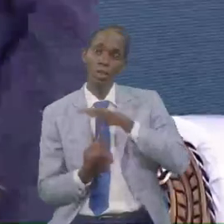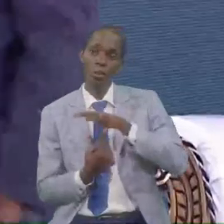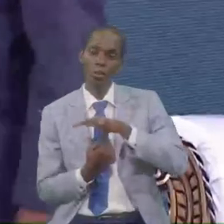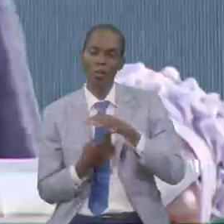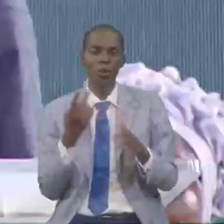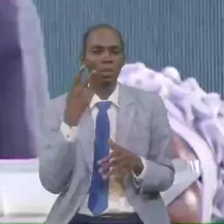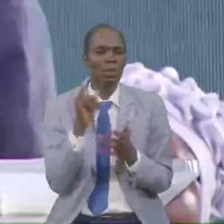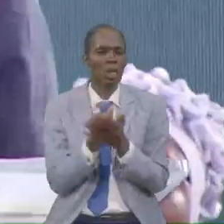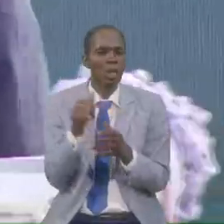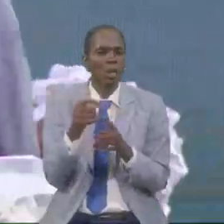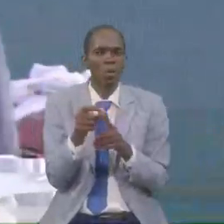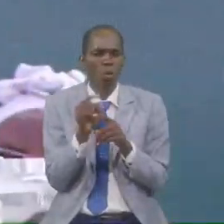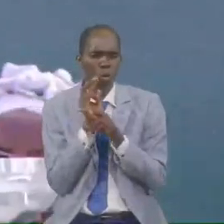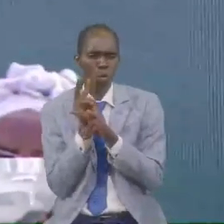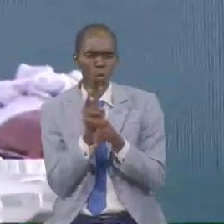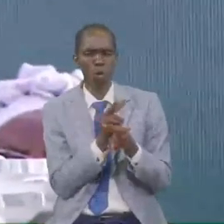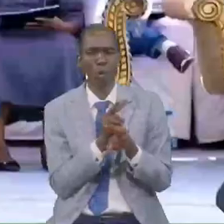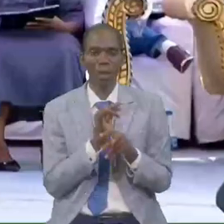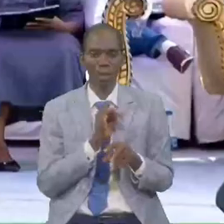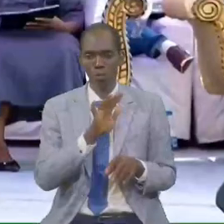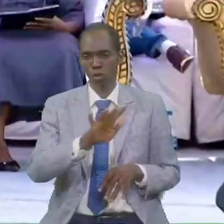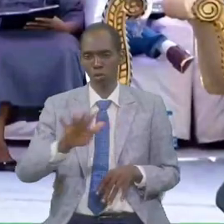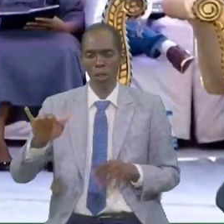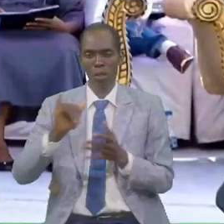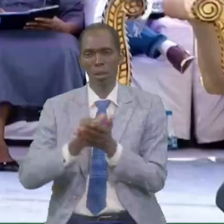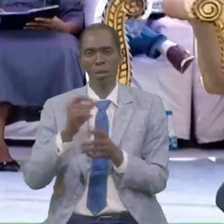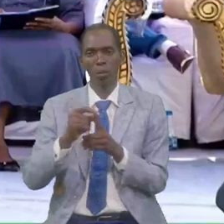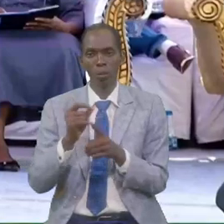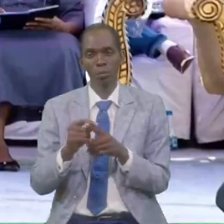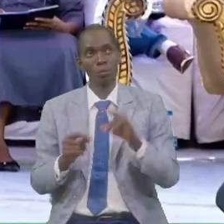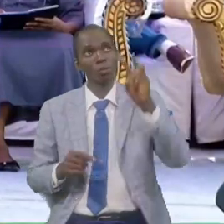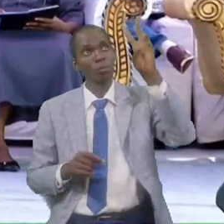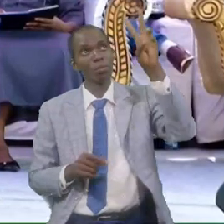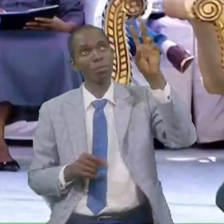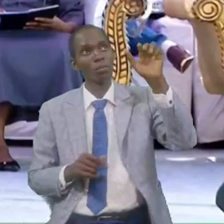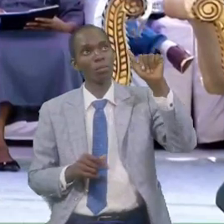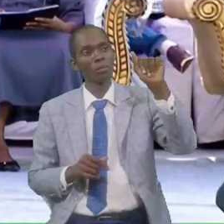Je tue ce mot veiller et je l'exprime.